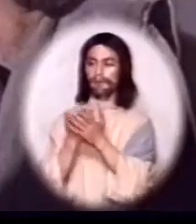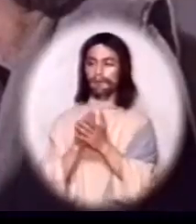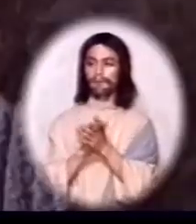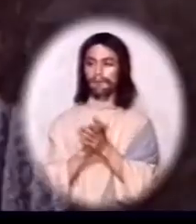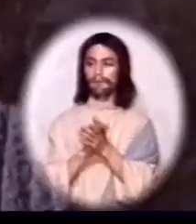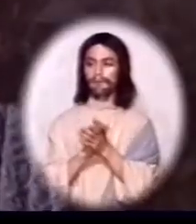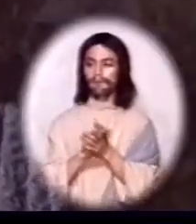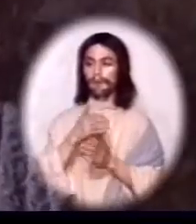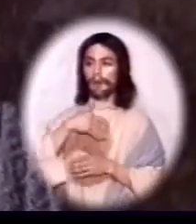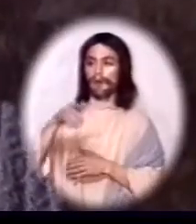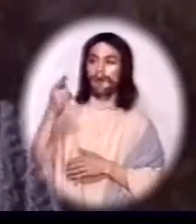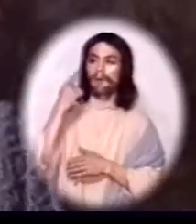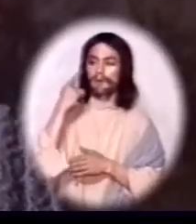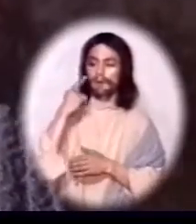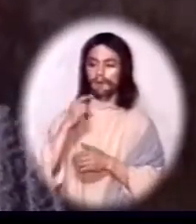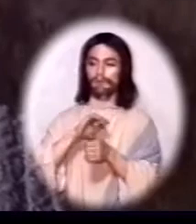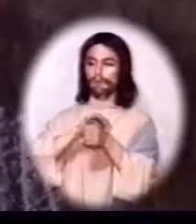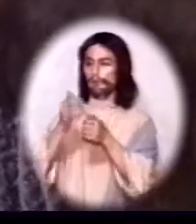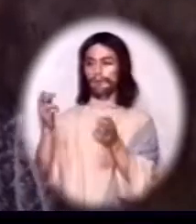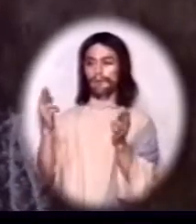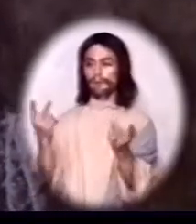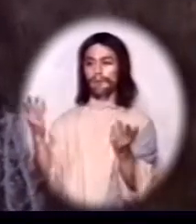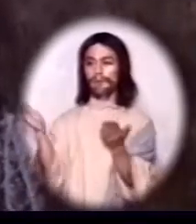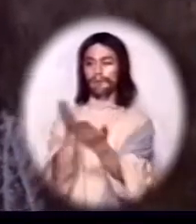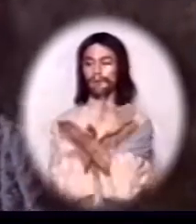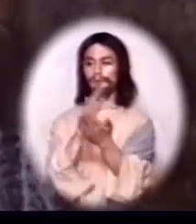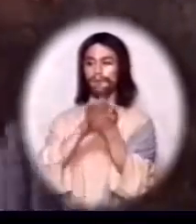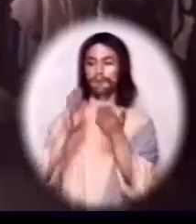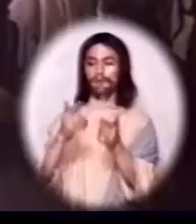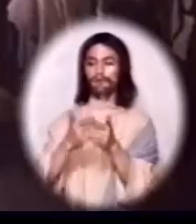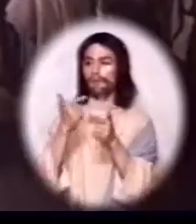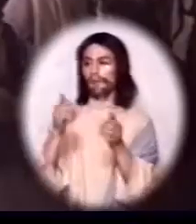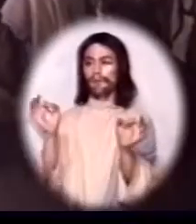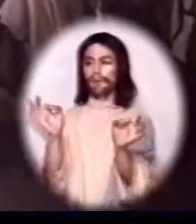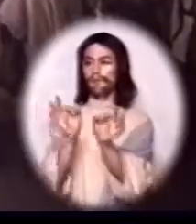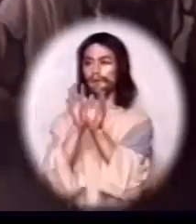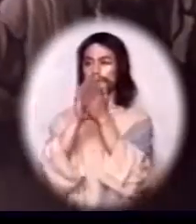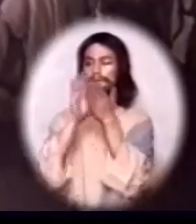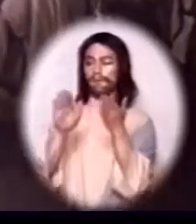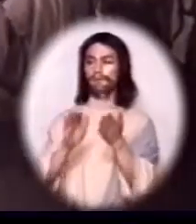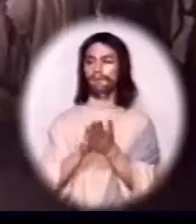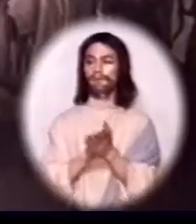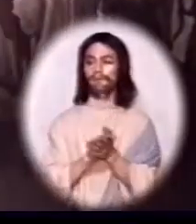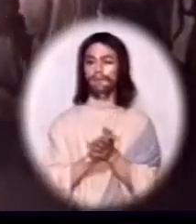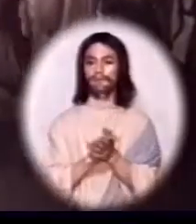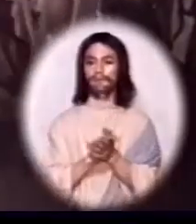믿어주세요. 가보세요. 무덤이 비어있어요. 주님이 없어졌단 말이에요.